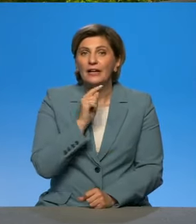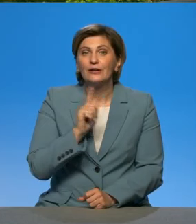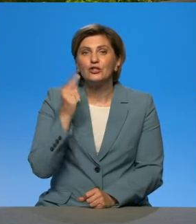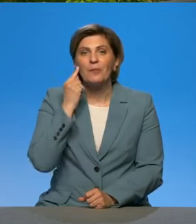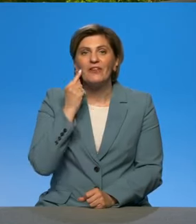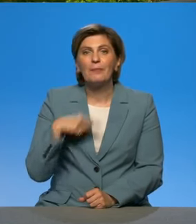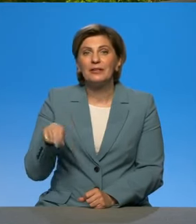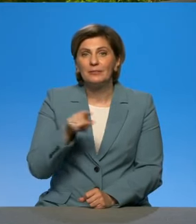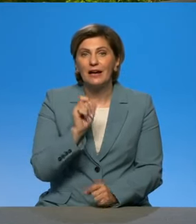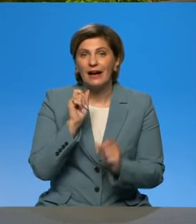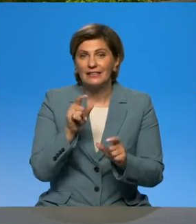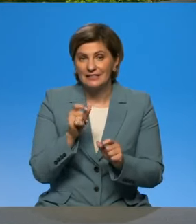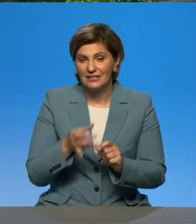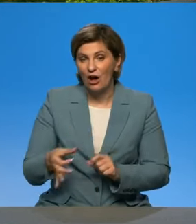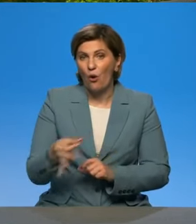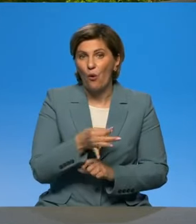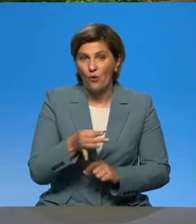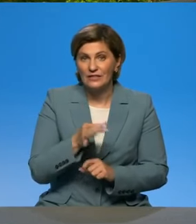это золотой остров в океане нефти.